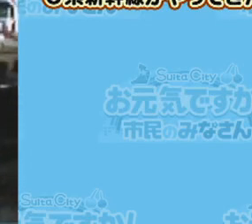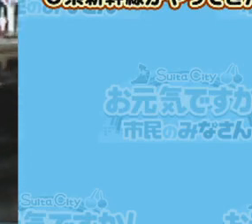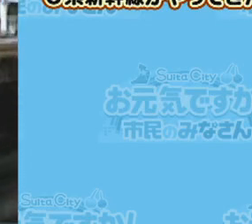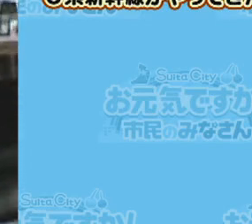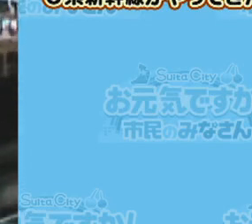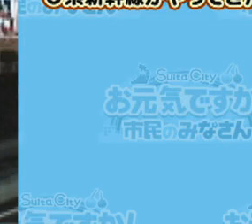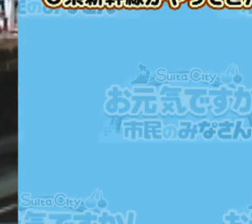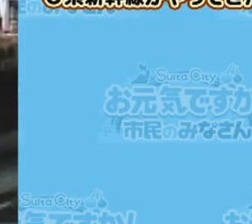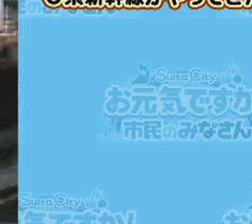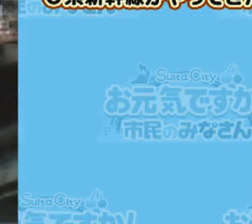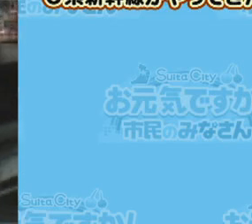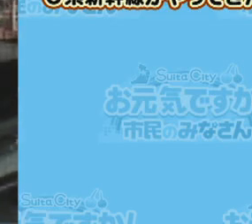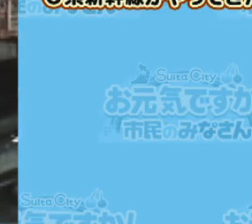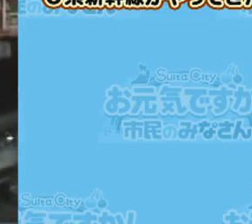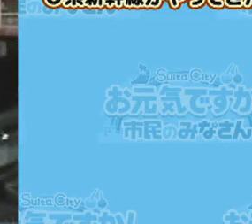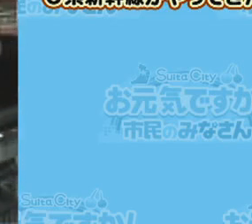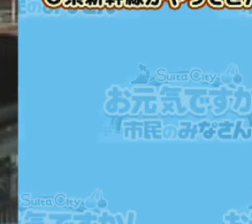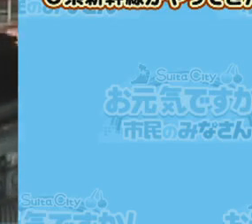何ゆっくり走ってるやん。